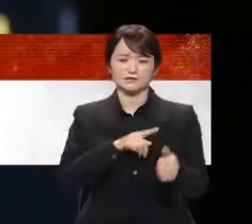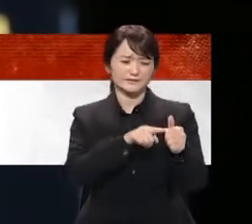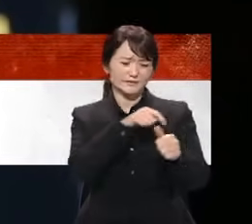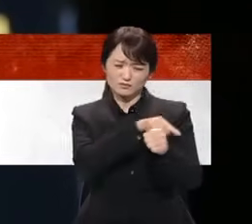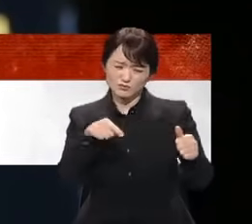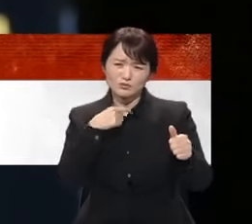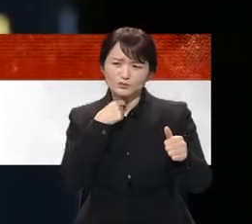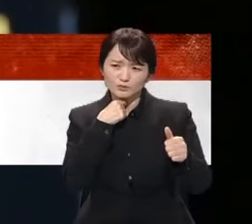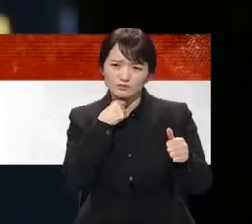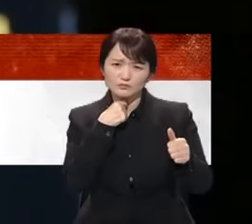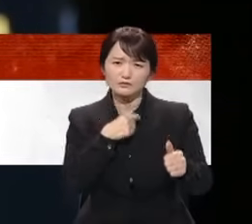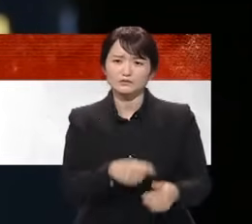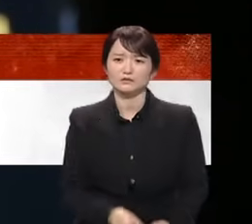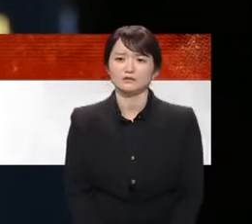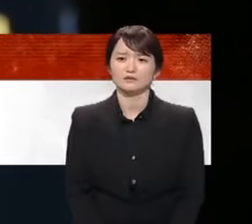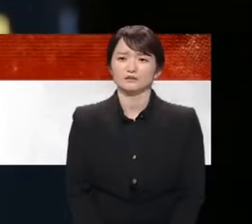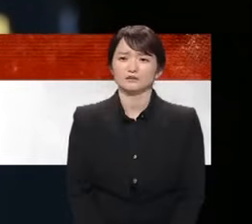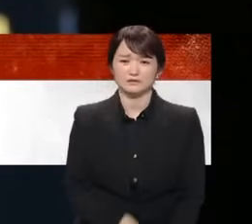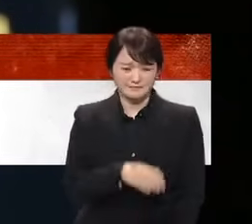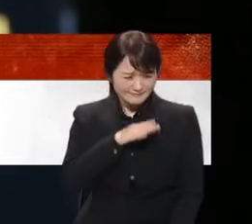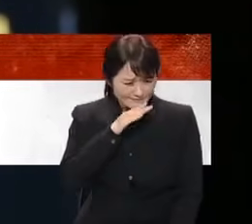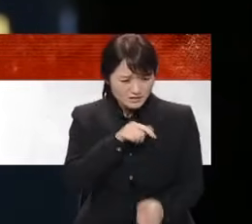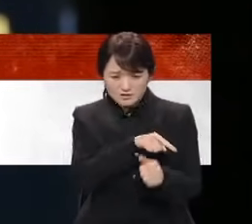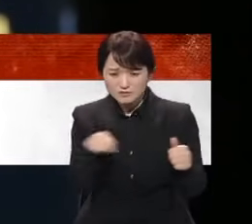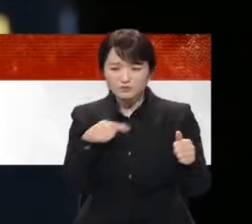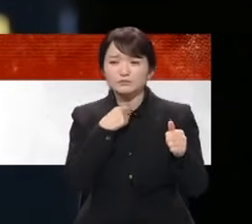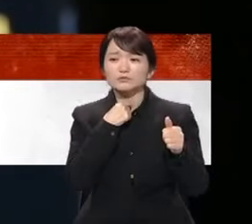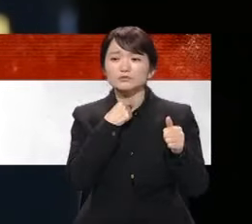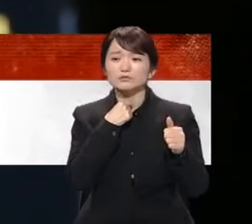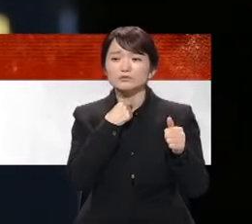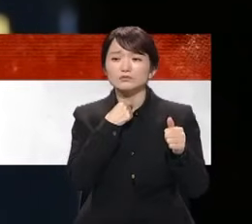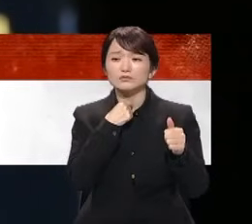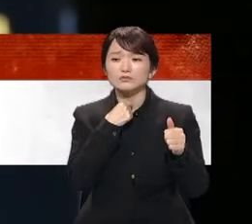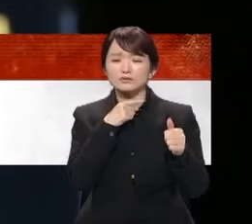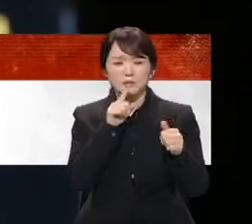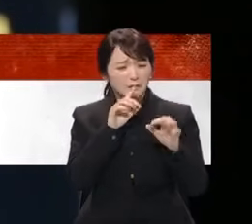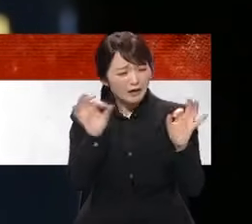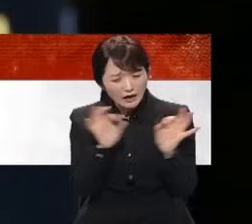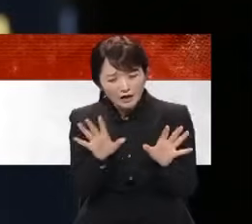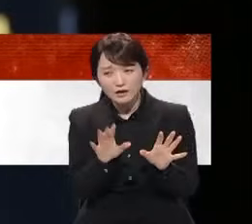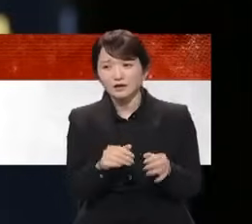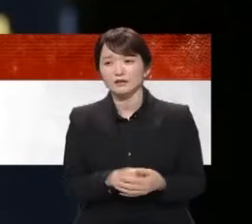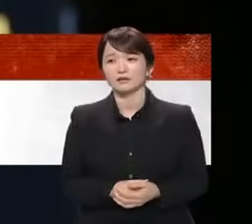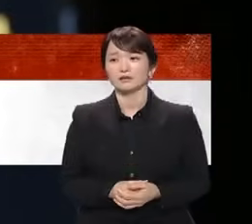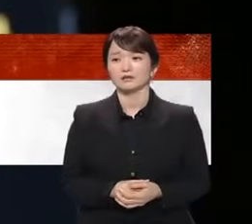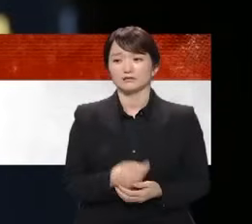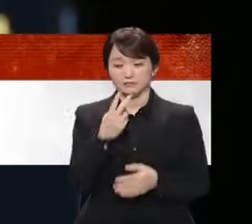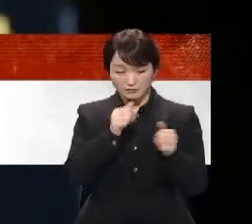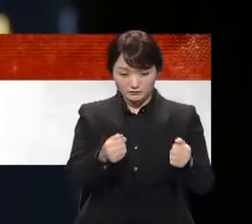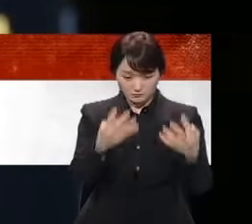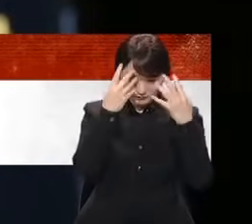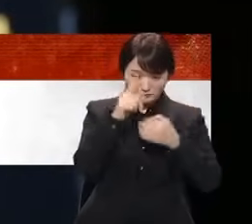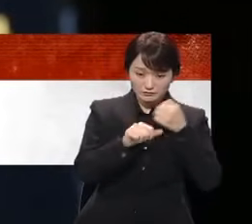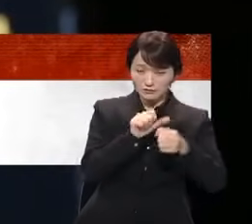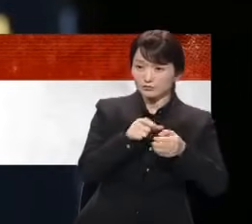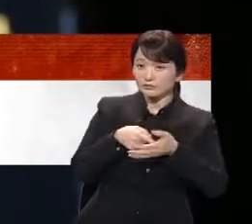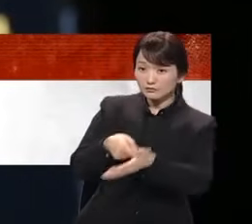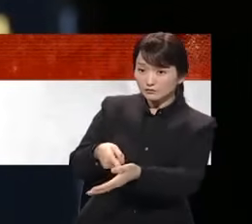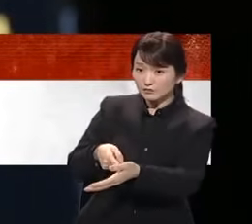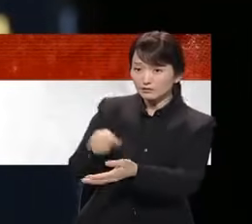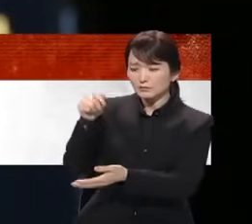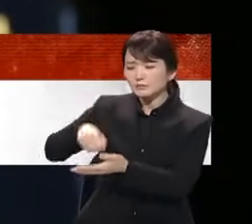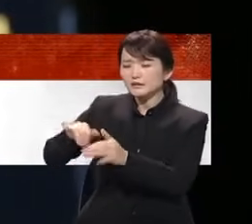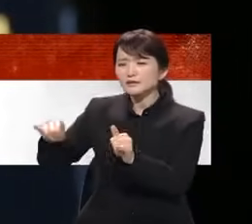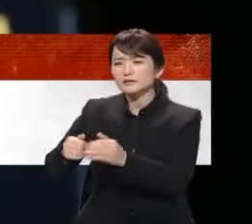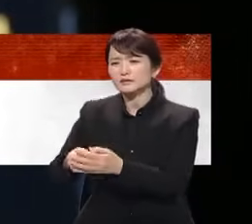말해서. 진짜 죽이고 싶어요. 이거는 말이 안 되잖아요. 검사가 10원으로 때려도 판사는 그래도